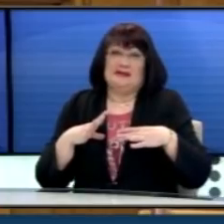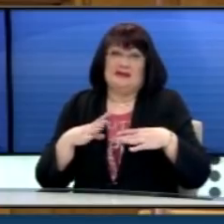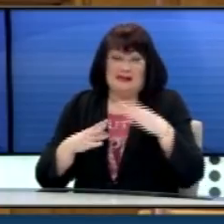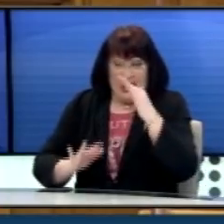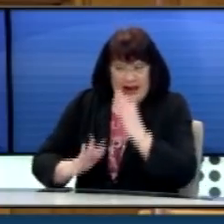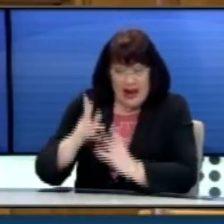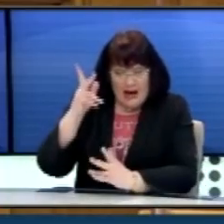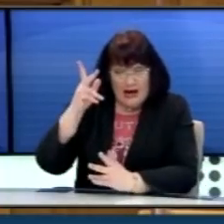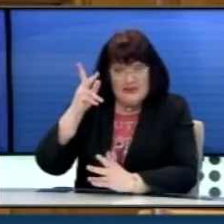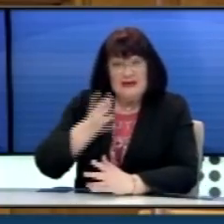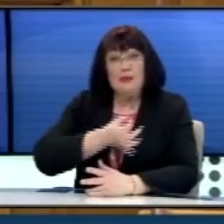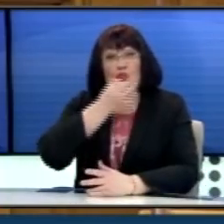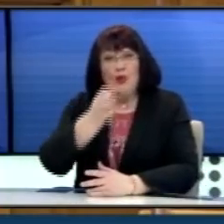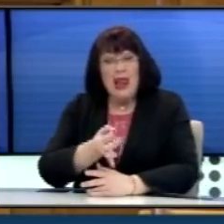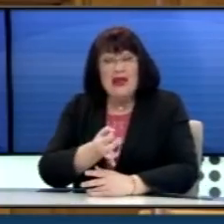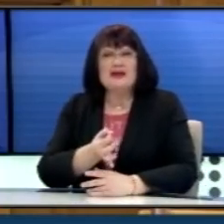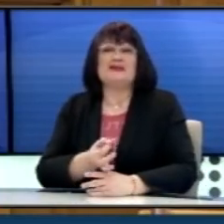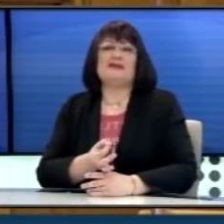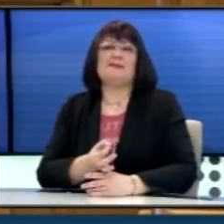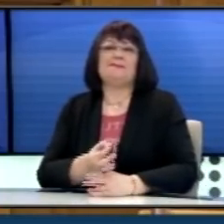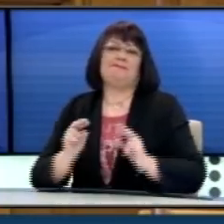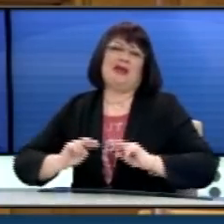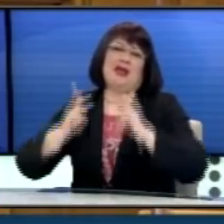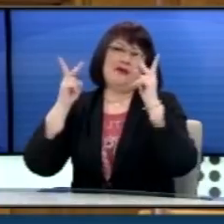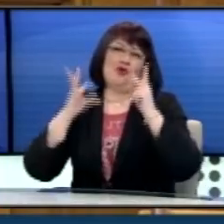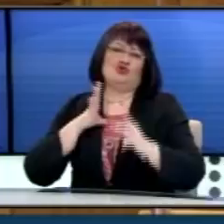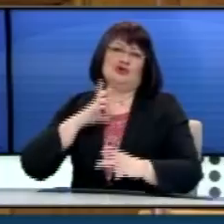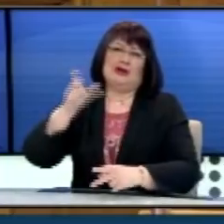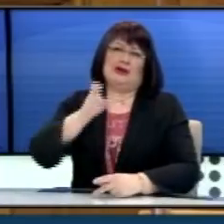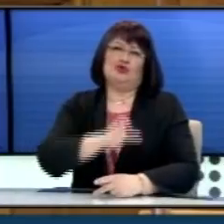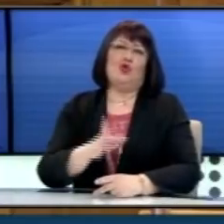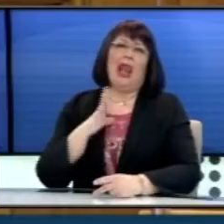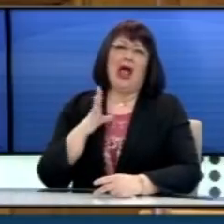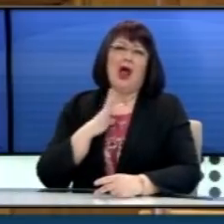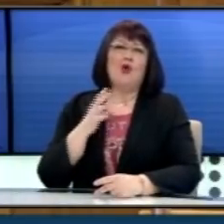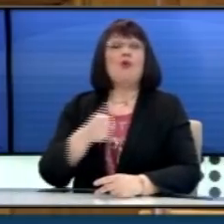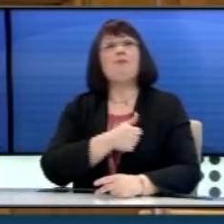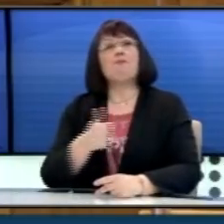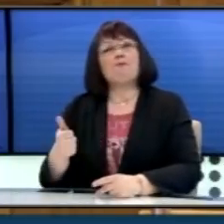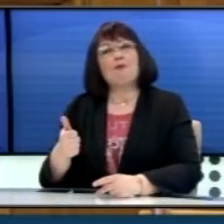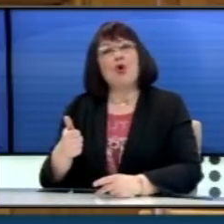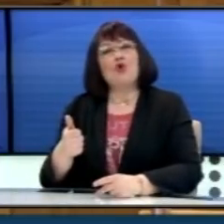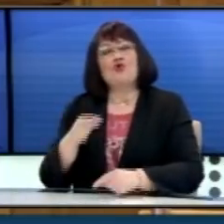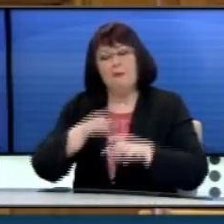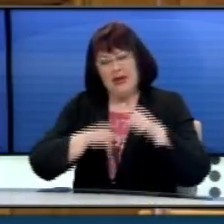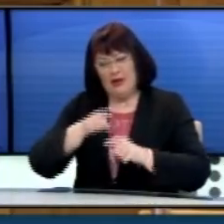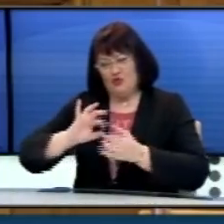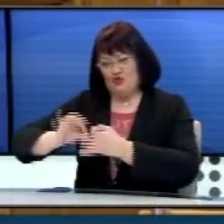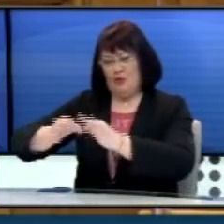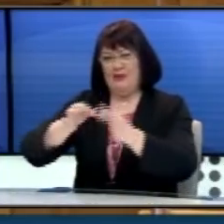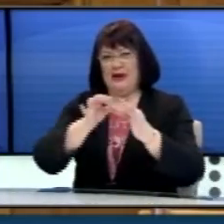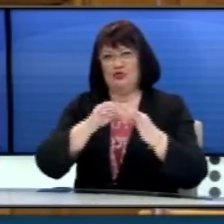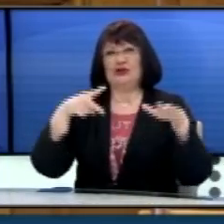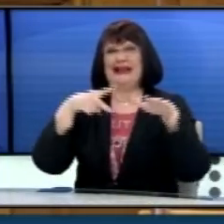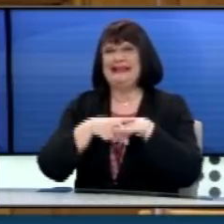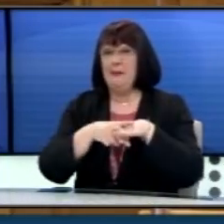ανάκαμψη για την οποία μιλάτε είναι εχθρική για το λαό, γιατί αφορά μόνο κάποιους ομίλους. Το ταμείο